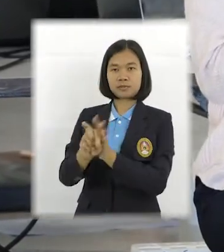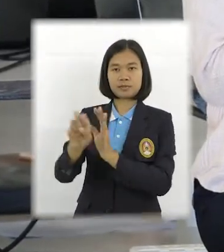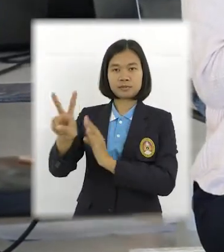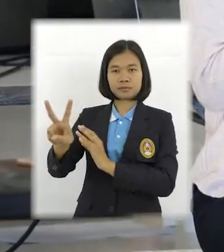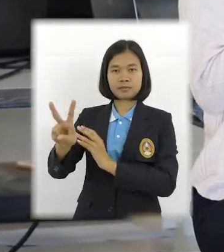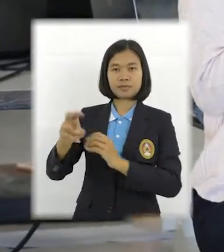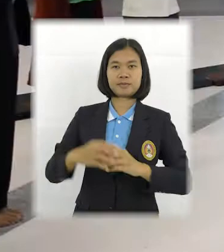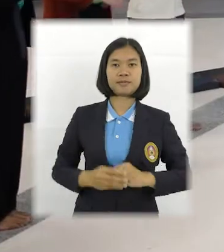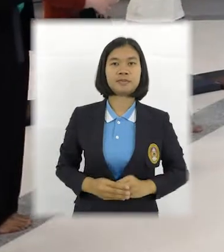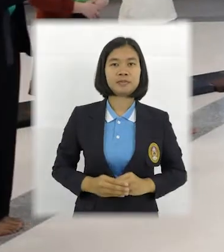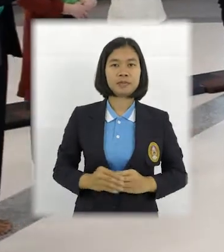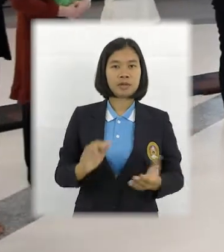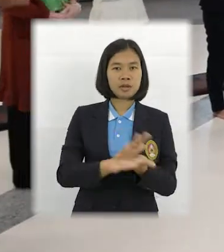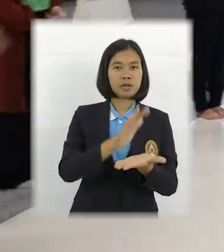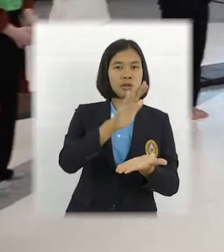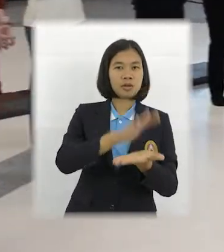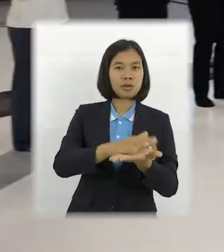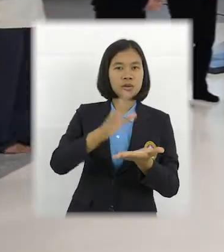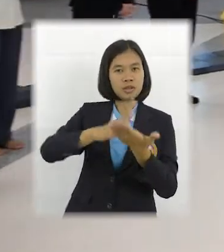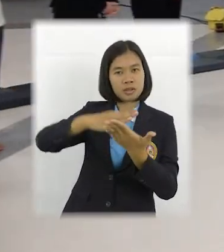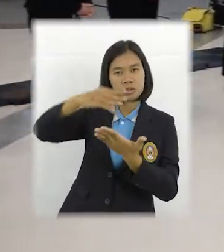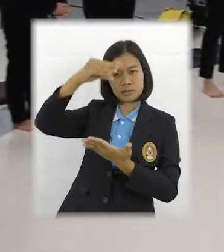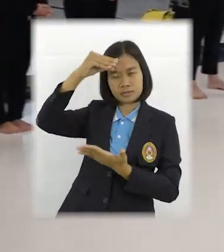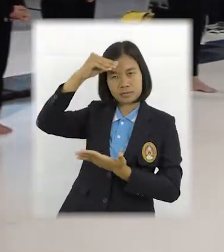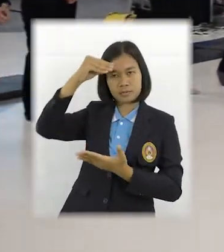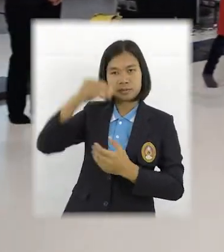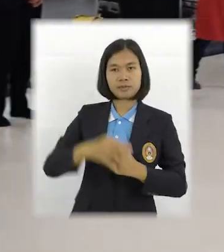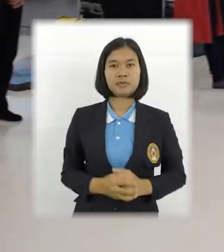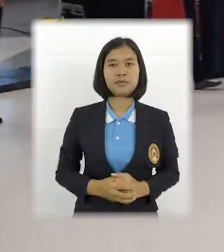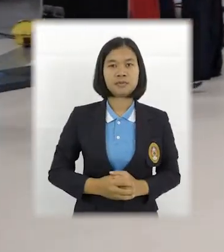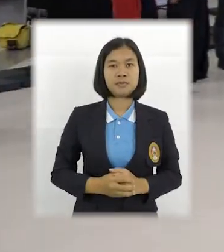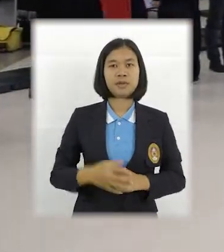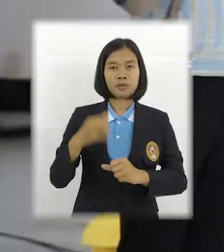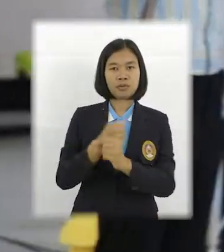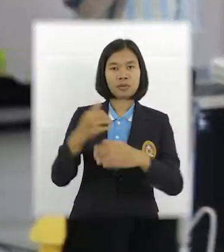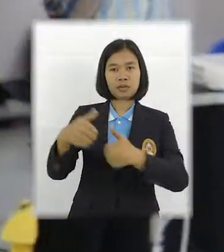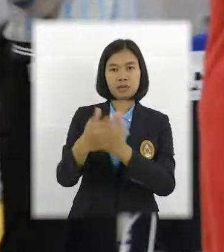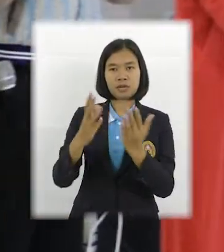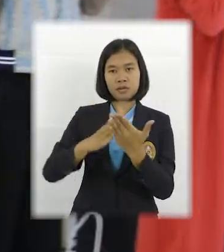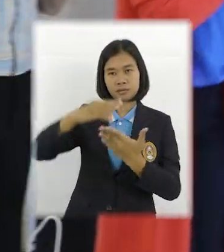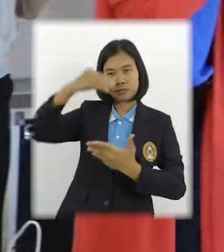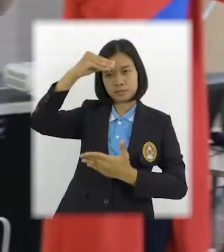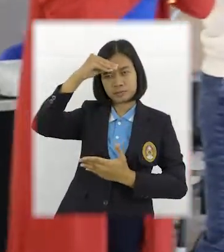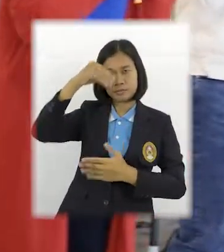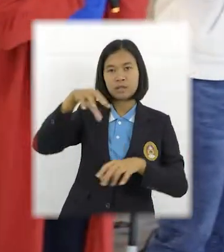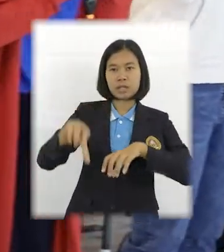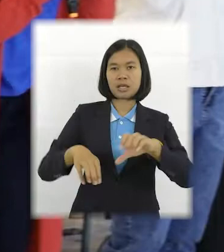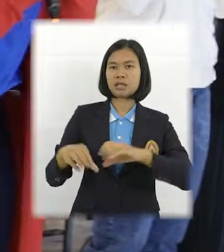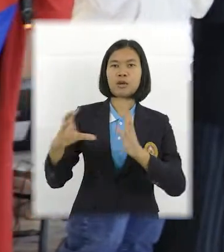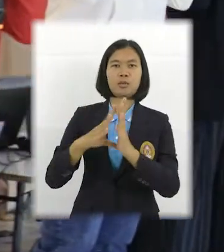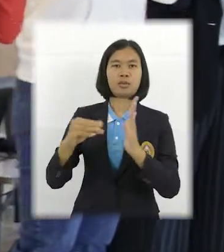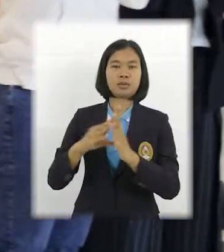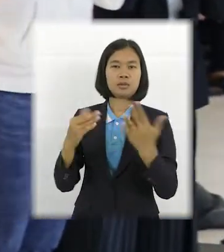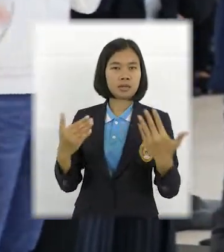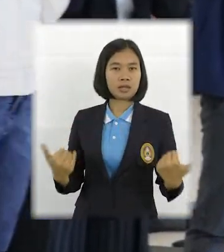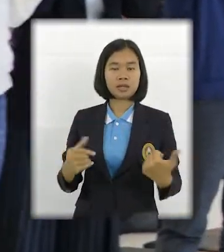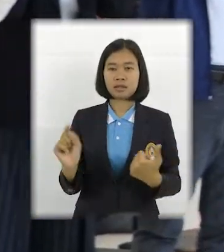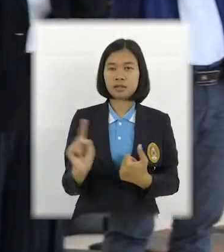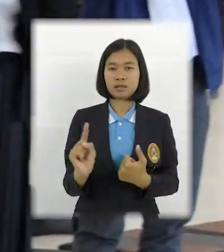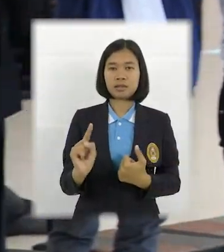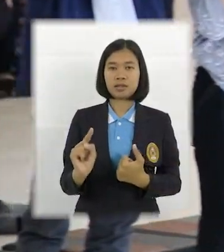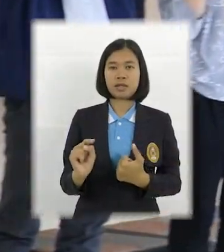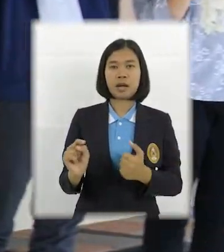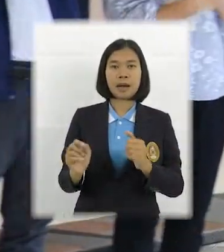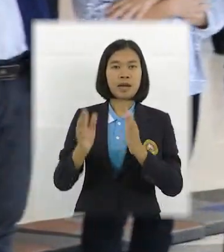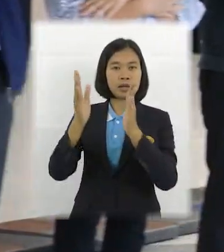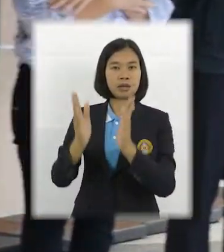Teach Share ครั้งที่2 Home Hien Vien Hu ตอนสูตรปรุงสุกในชั้นเรียนซึ่งการจัดอบรมในครั้งนี้